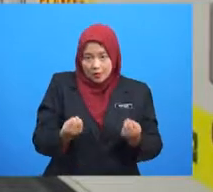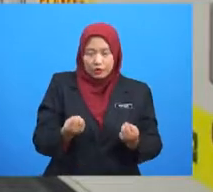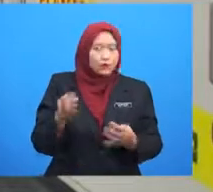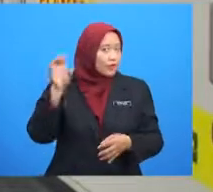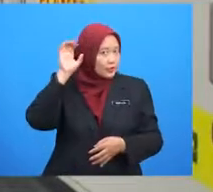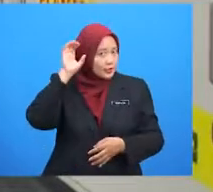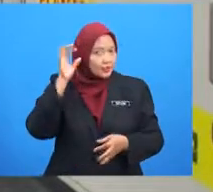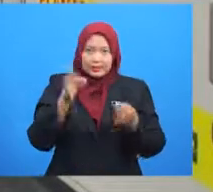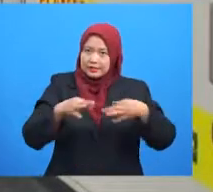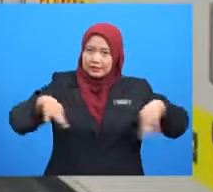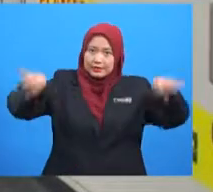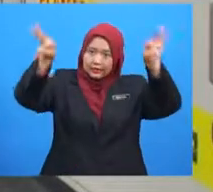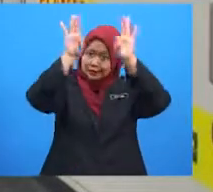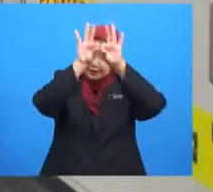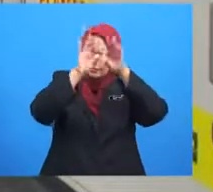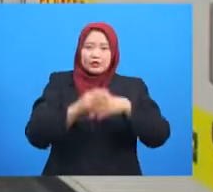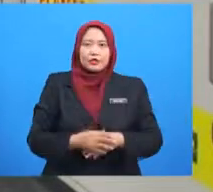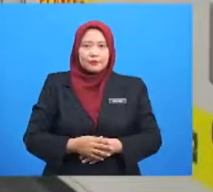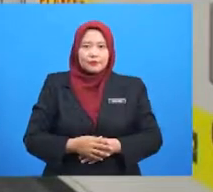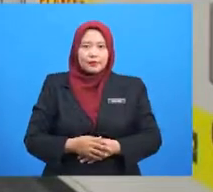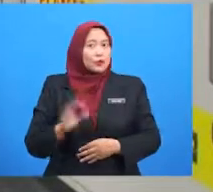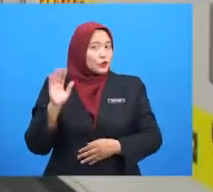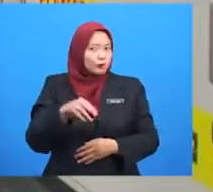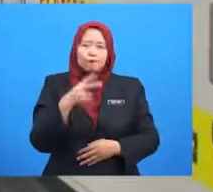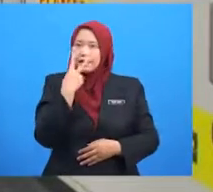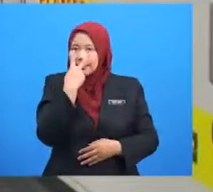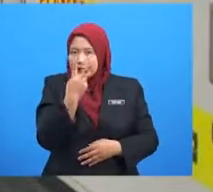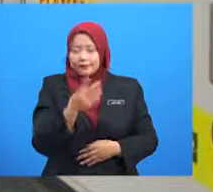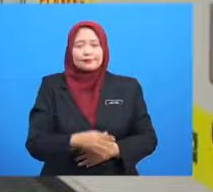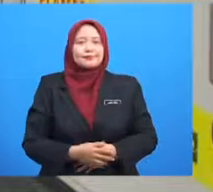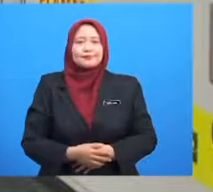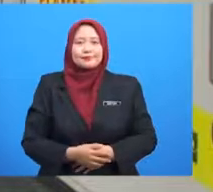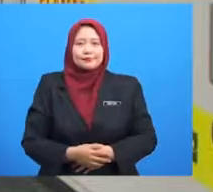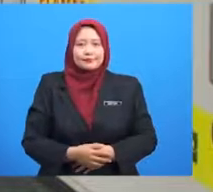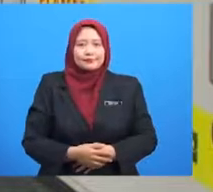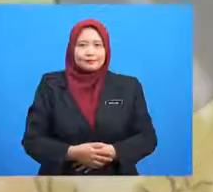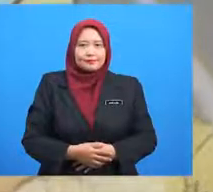Jom dengar cerita cikgu dan lihat gambar-gambar ini.